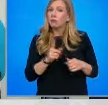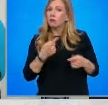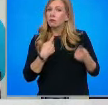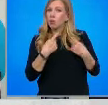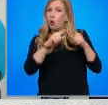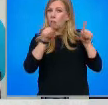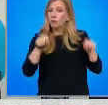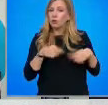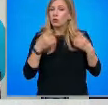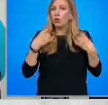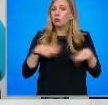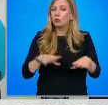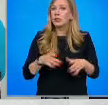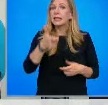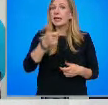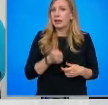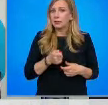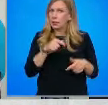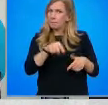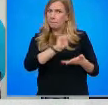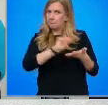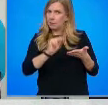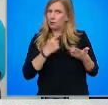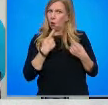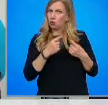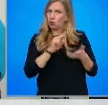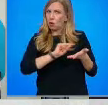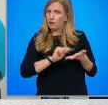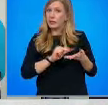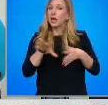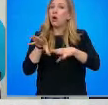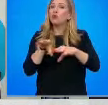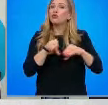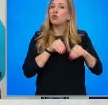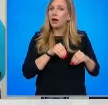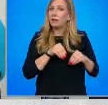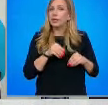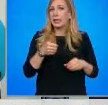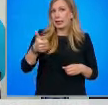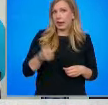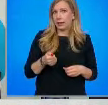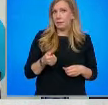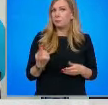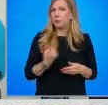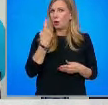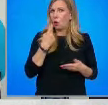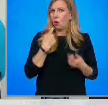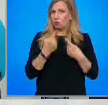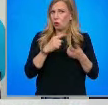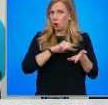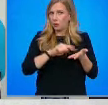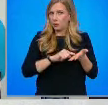отпускането на кредита фигурираха условия за усвояването му, едно от които